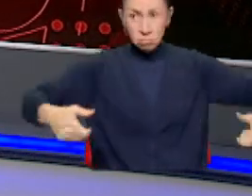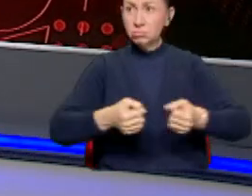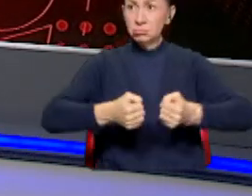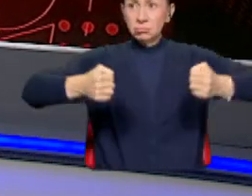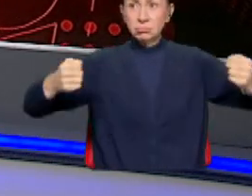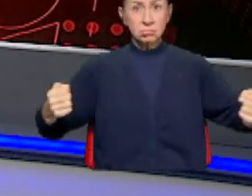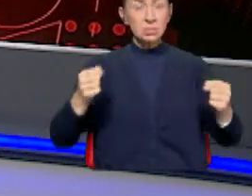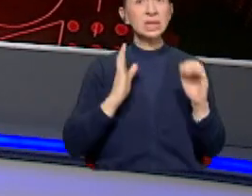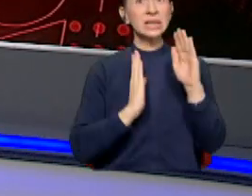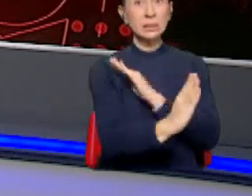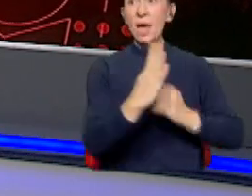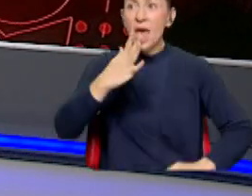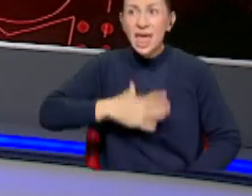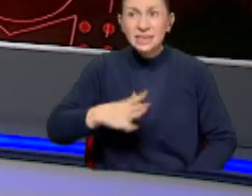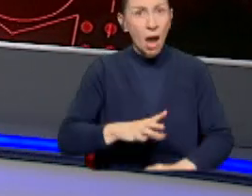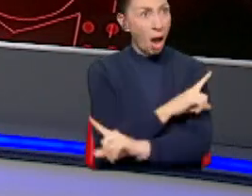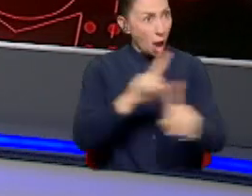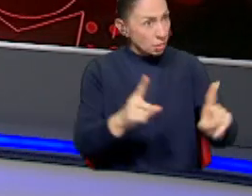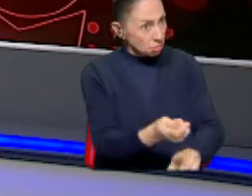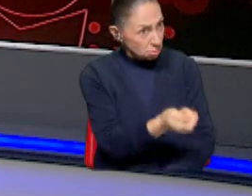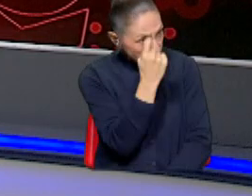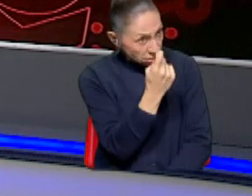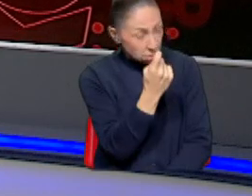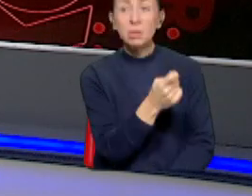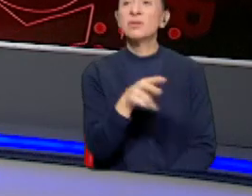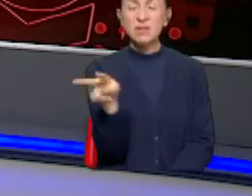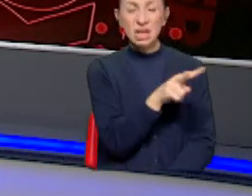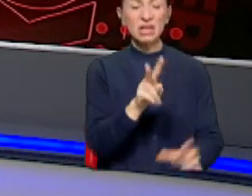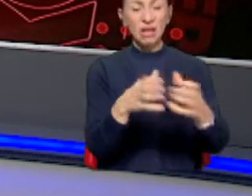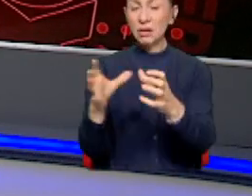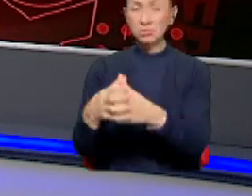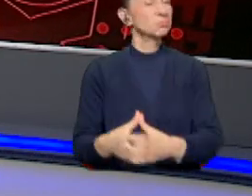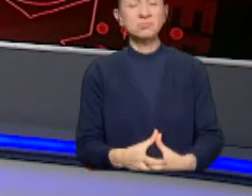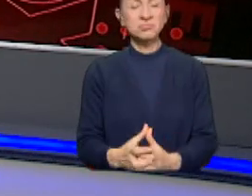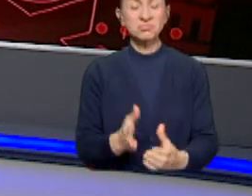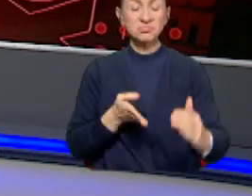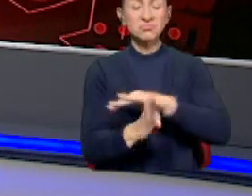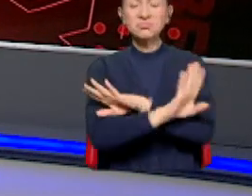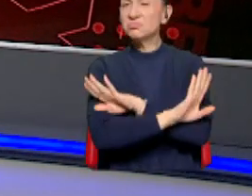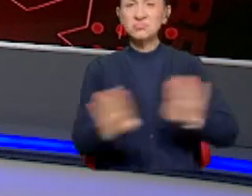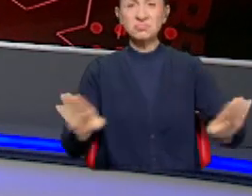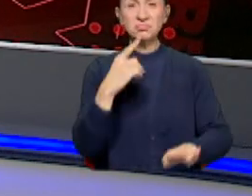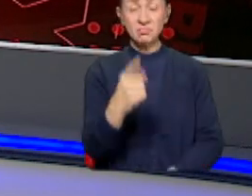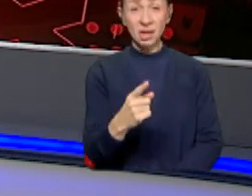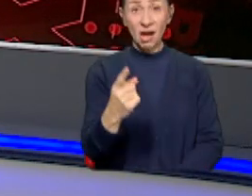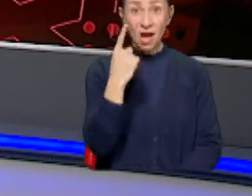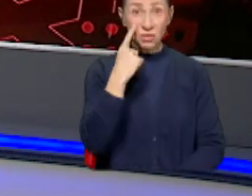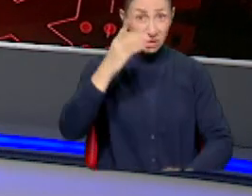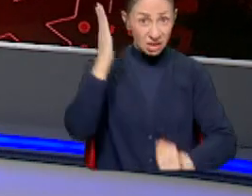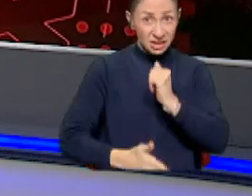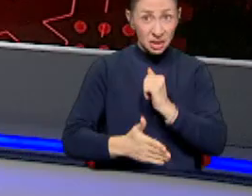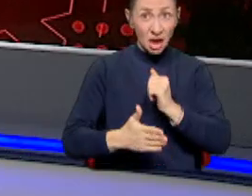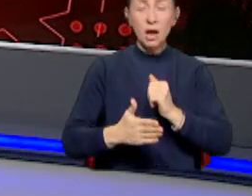olduğu pankartlarla çıkma isteği reddedilince iki takım da sahaya çıkmama kararı aldı. Atatürk